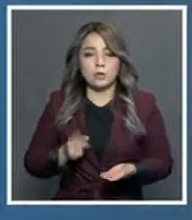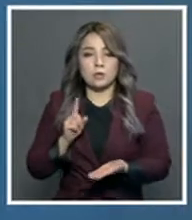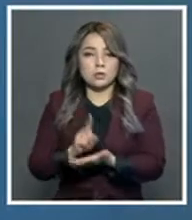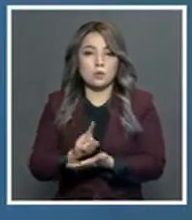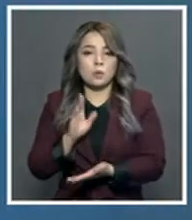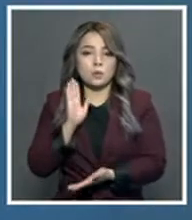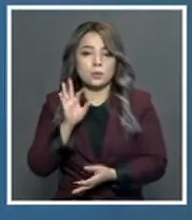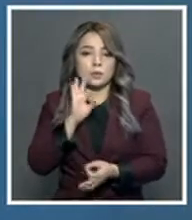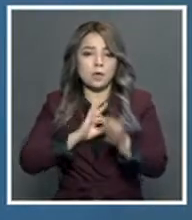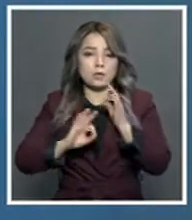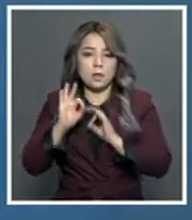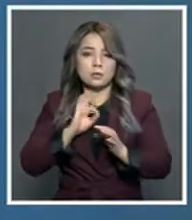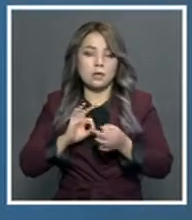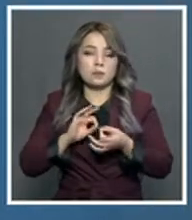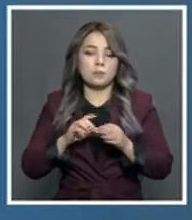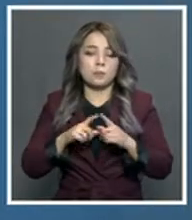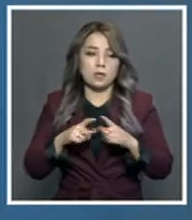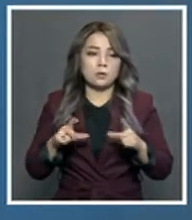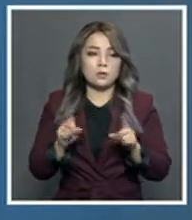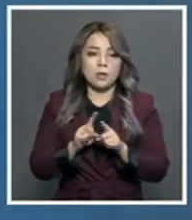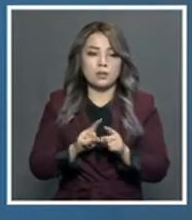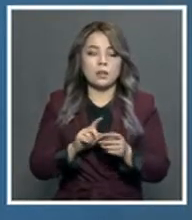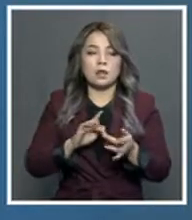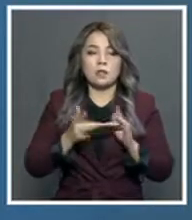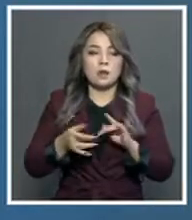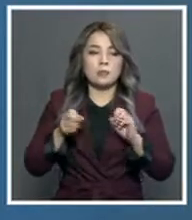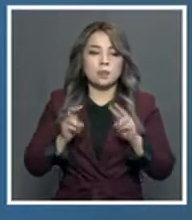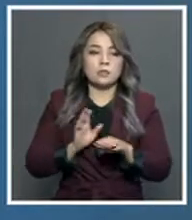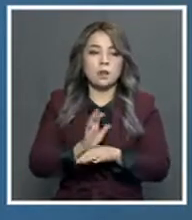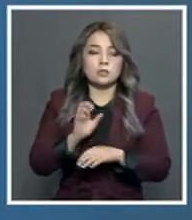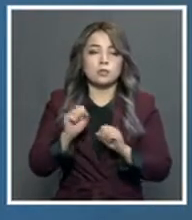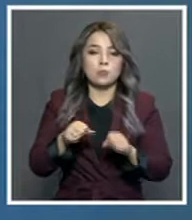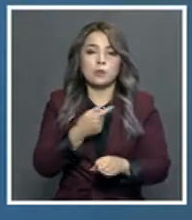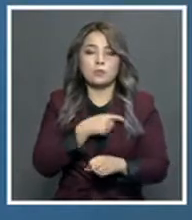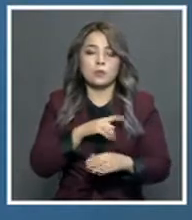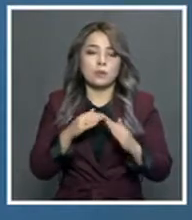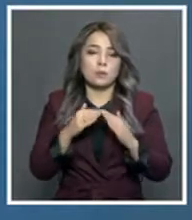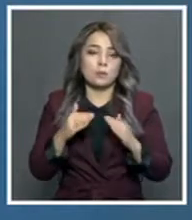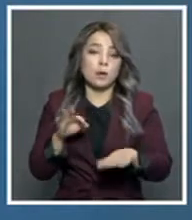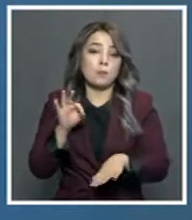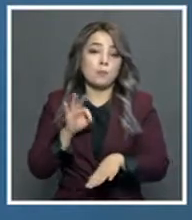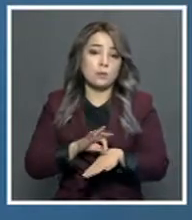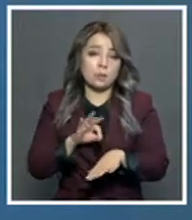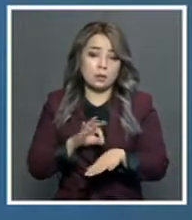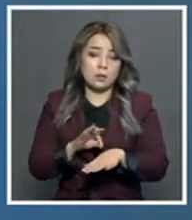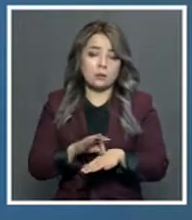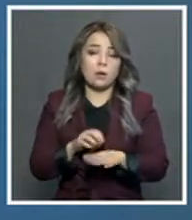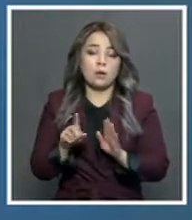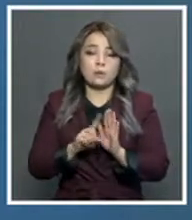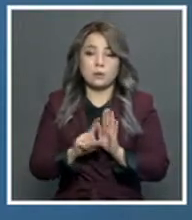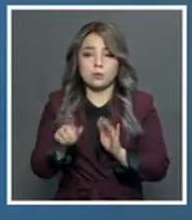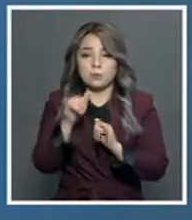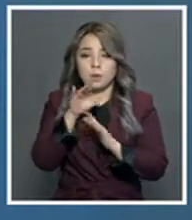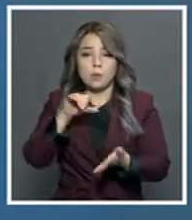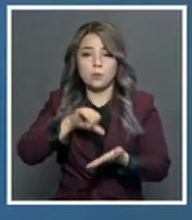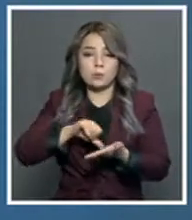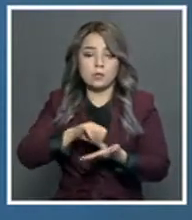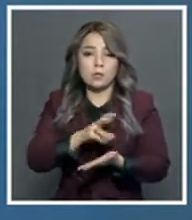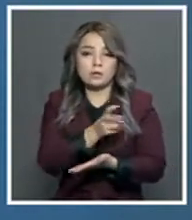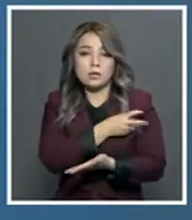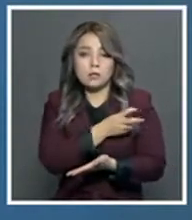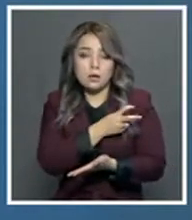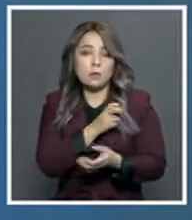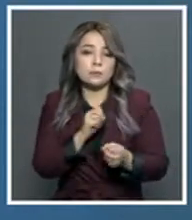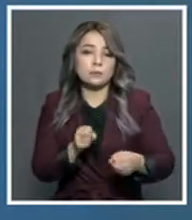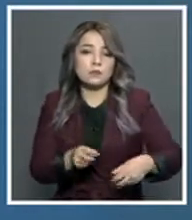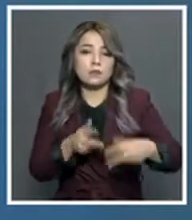Енді дәрі-дәрмектің рецептінің электронды нұсқада алуға болады. Пациент үйінде ауырып емханаға бара алмаса, учаскелік дәрігермен әлеуметтік желі